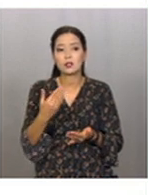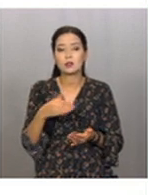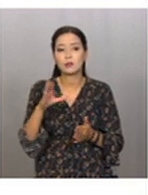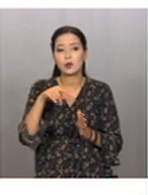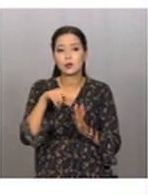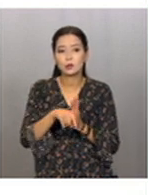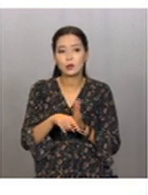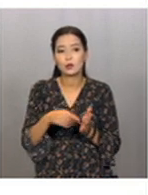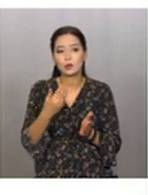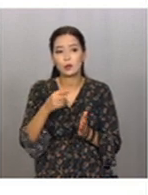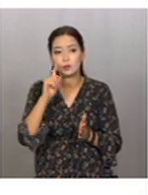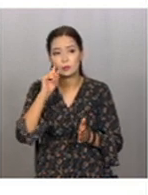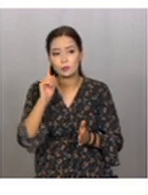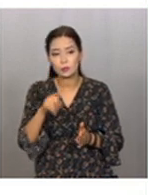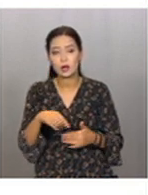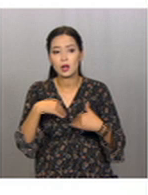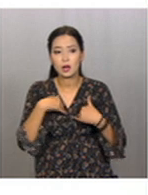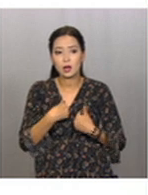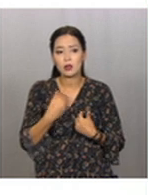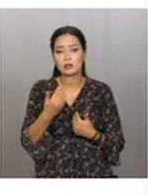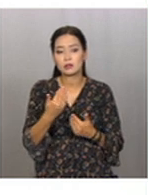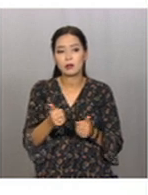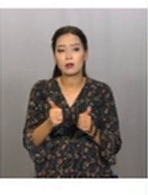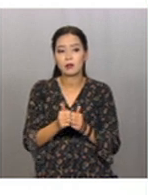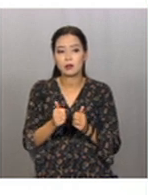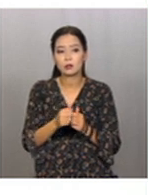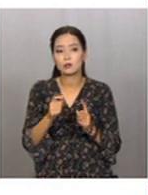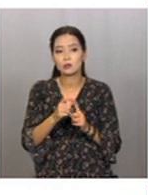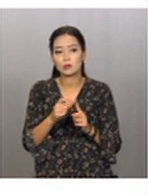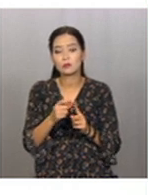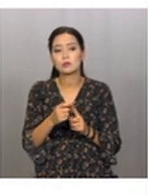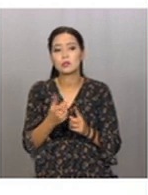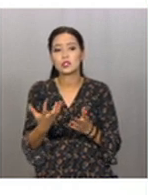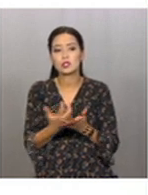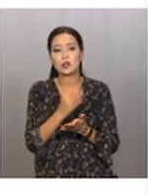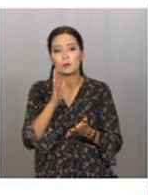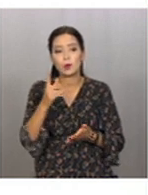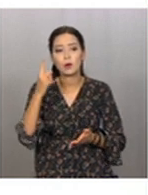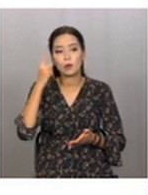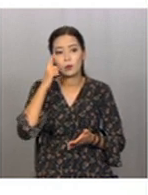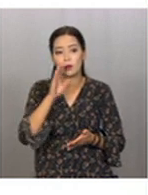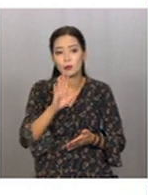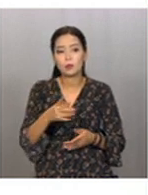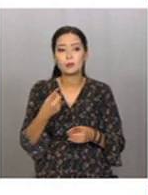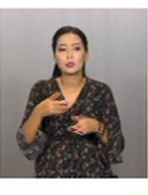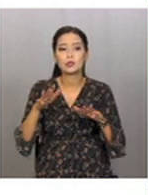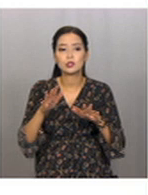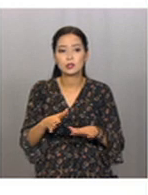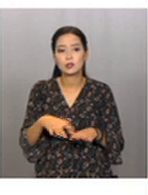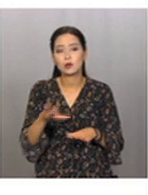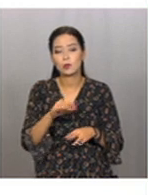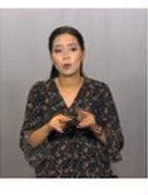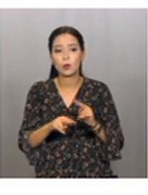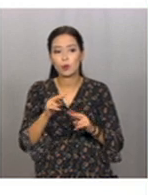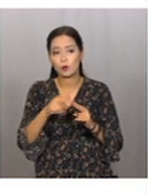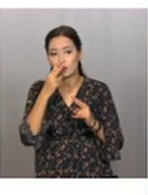сұқсырымын, қаңғырған ілдірмеймін қаршығанға. Сөзбенен жеңемін деп ойламаңыз, бір жерде мүдірер деп көңіл бөліп,